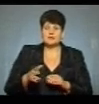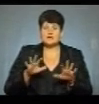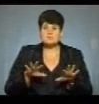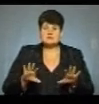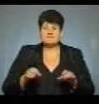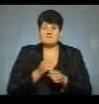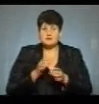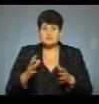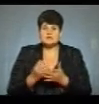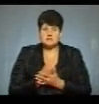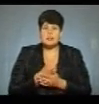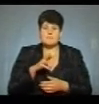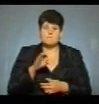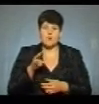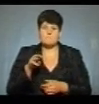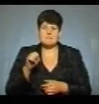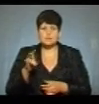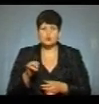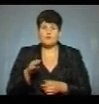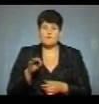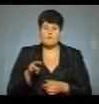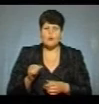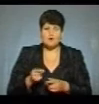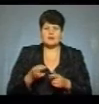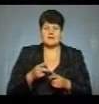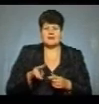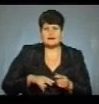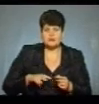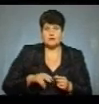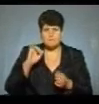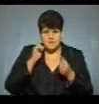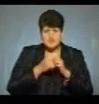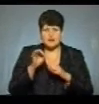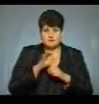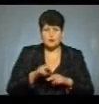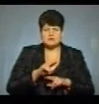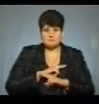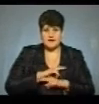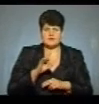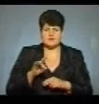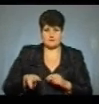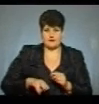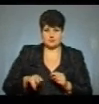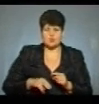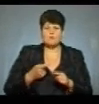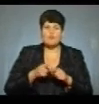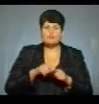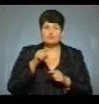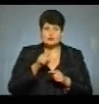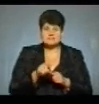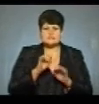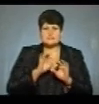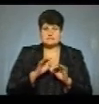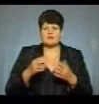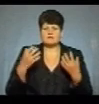правоохоронці знайшли записку «Мементо морі, ректор», що в перекладі з латинської означає «Пам'ятай про смерть, ректоре». Про це на брифінгу 4 вересня розповів